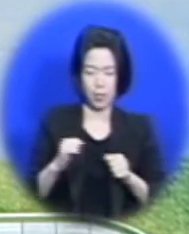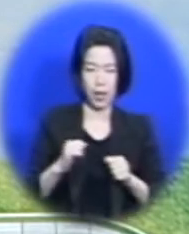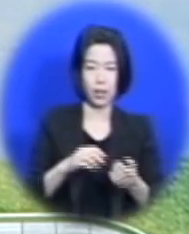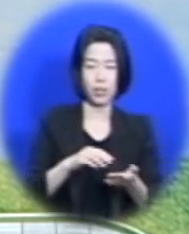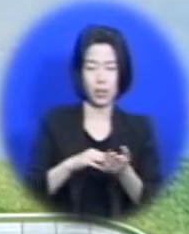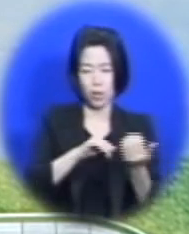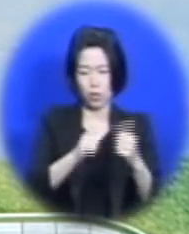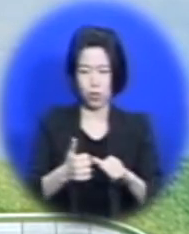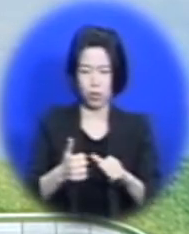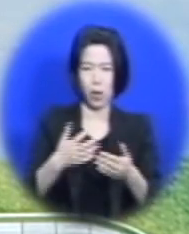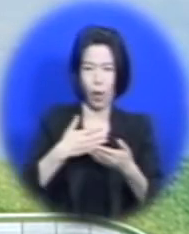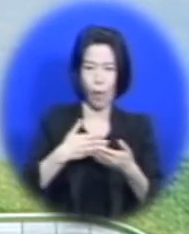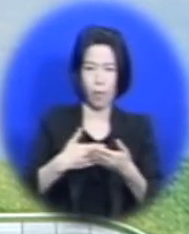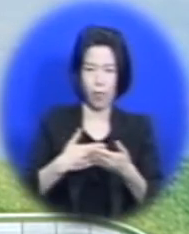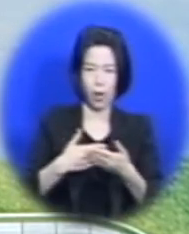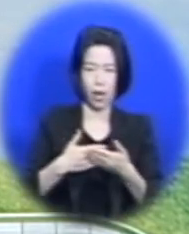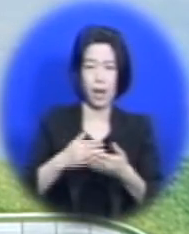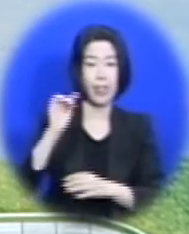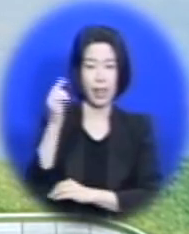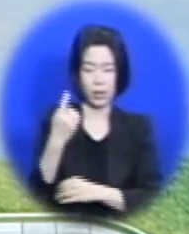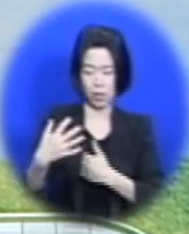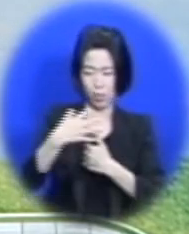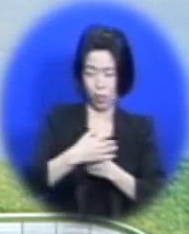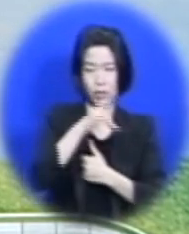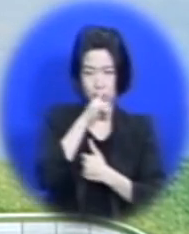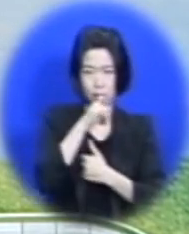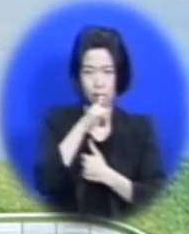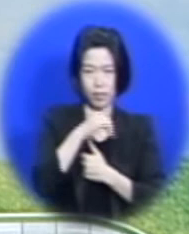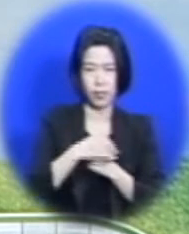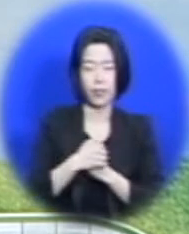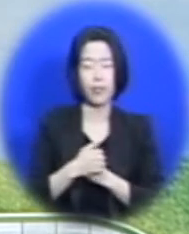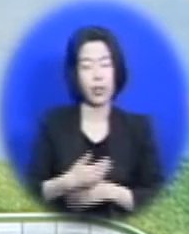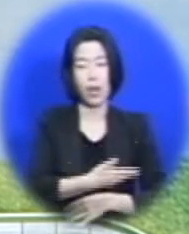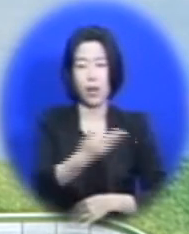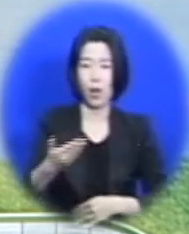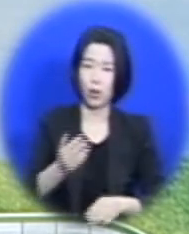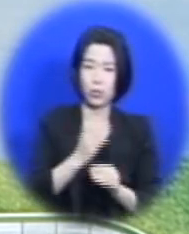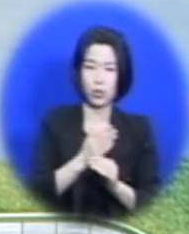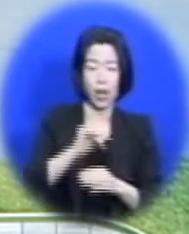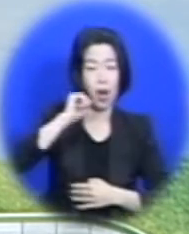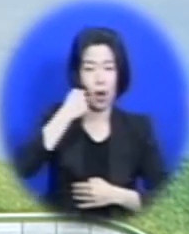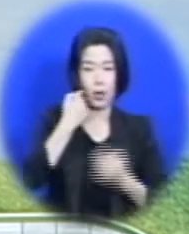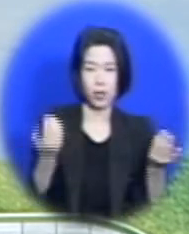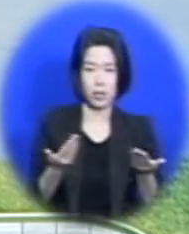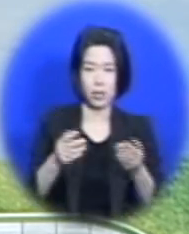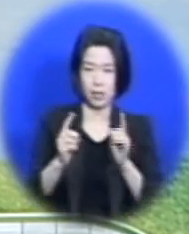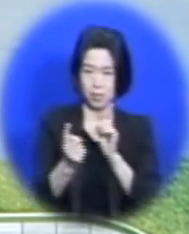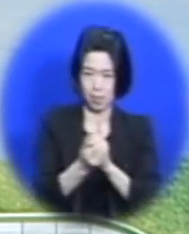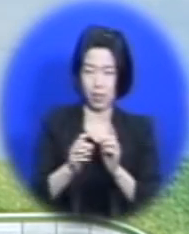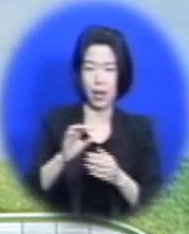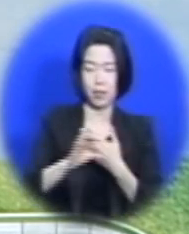죽음의 공포가 다윗에게 덮쳐 있습니다. 여러분들 중에도 어려운 일을 만나면 이렇게